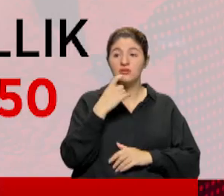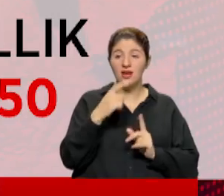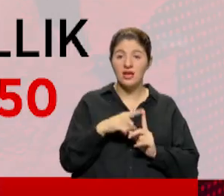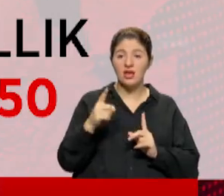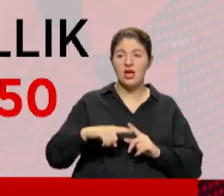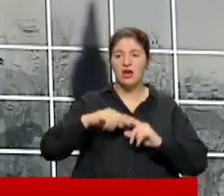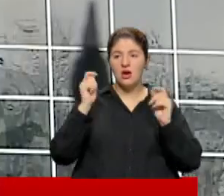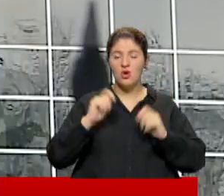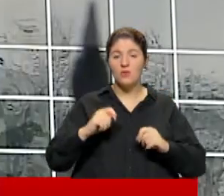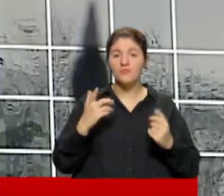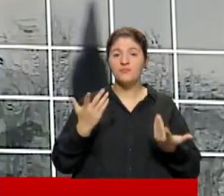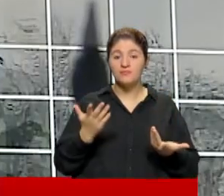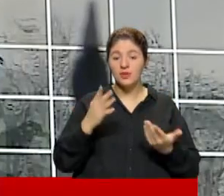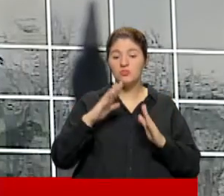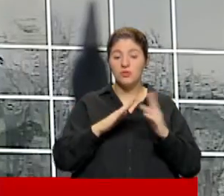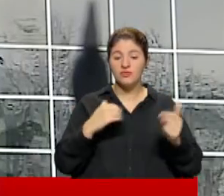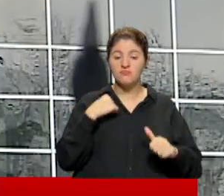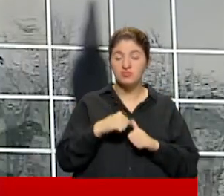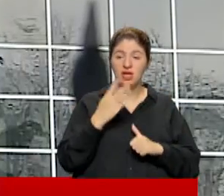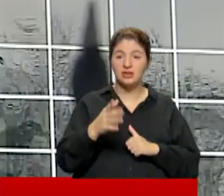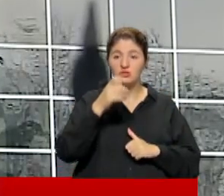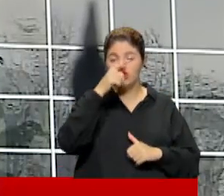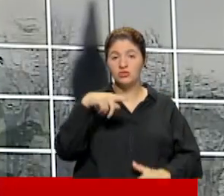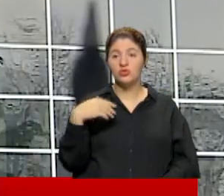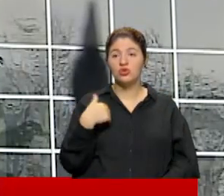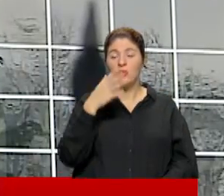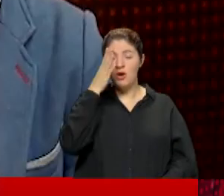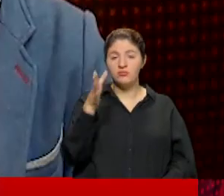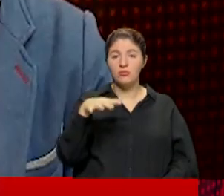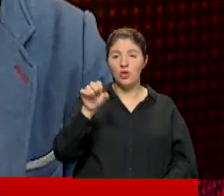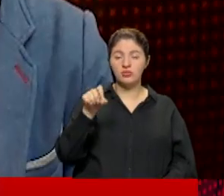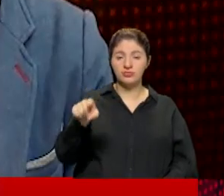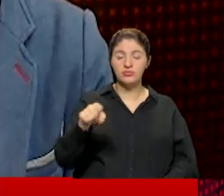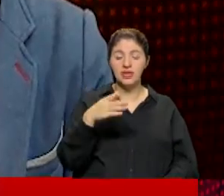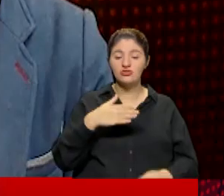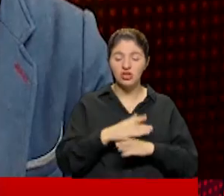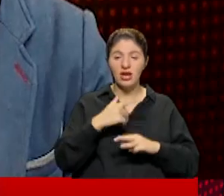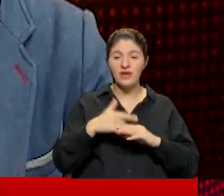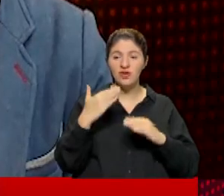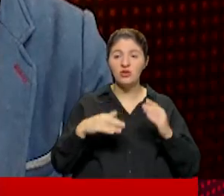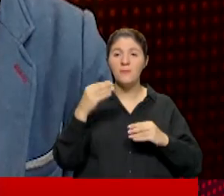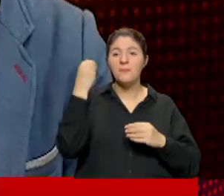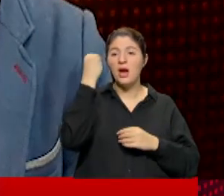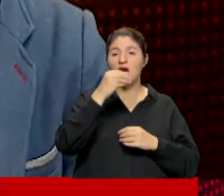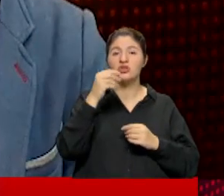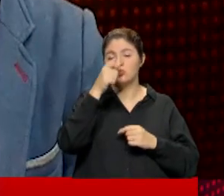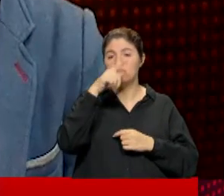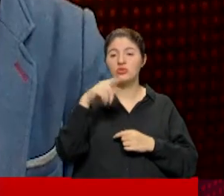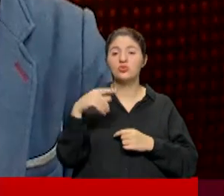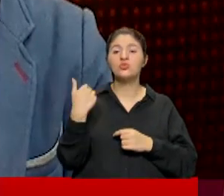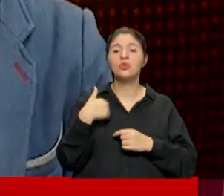yılın rekoru kırıldı muhalefet bir kez daha TÜİK rakamlarına odaklandı gerçek enflasyon makyajlı TÜİK